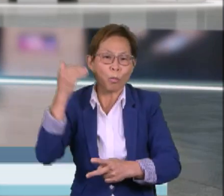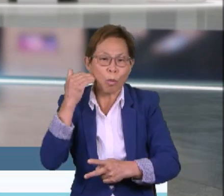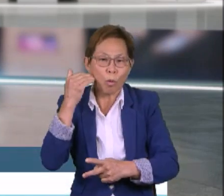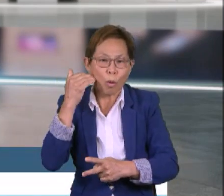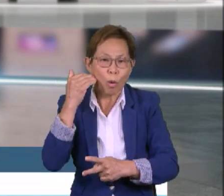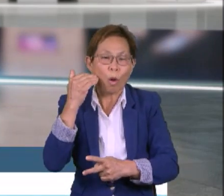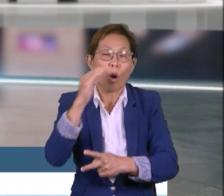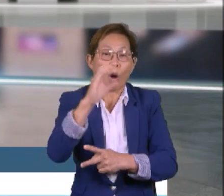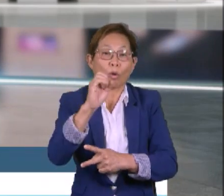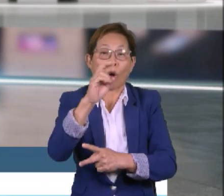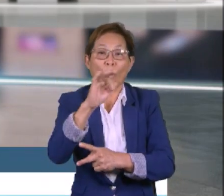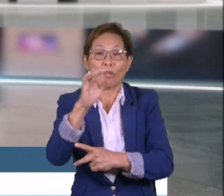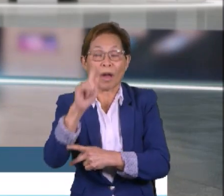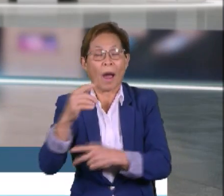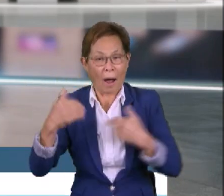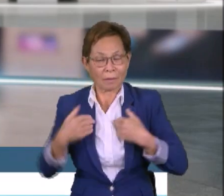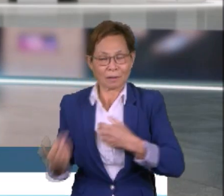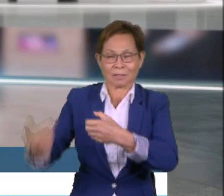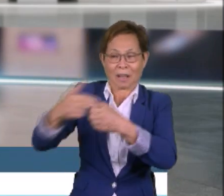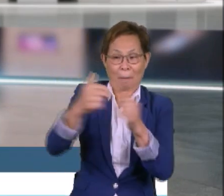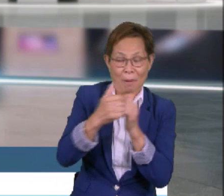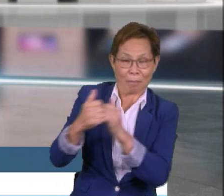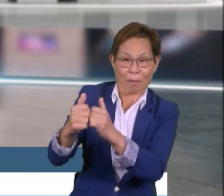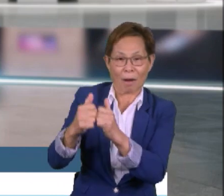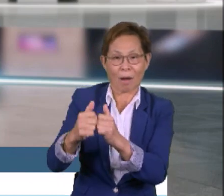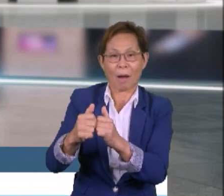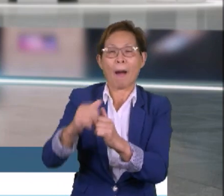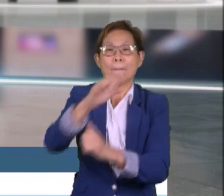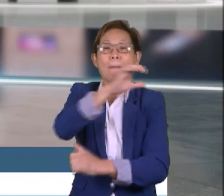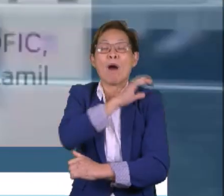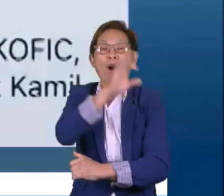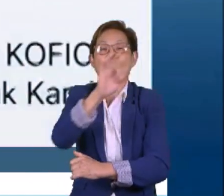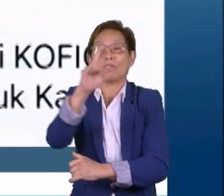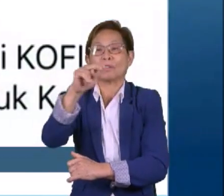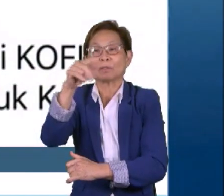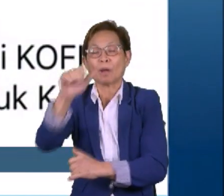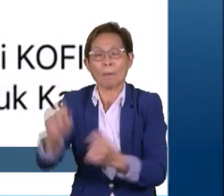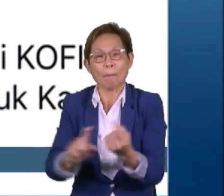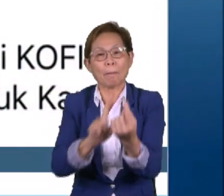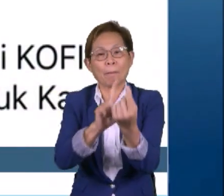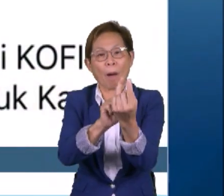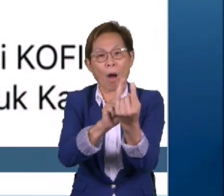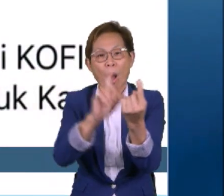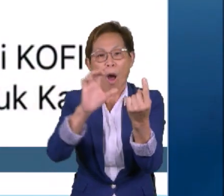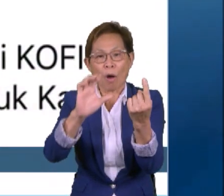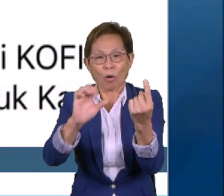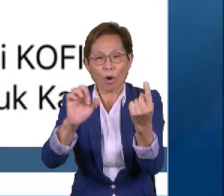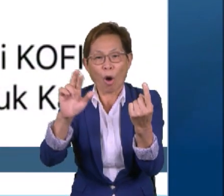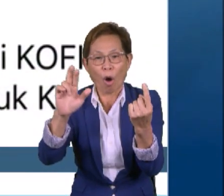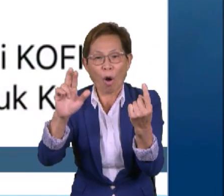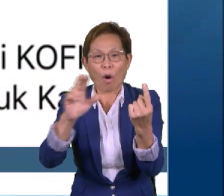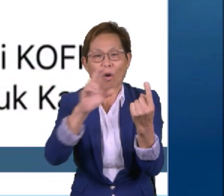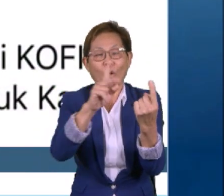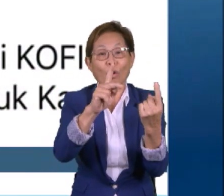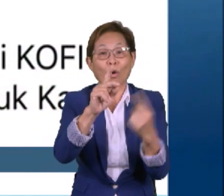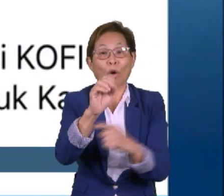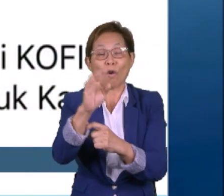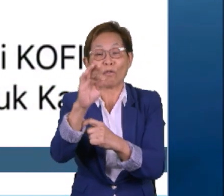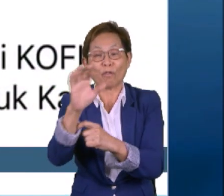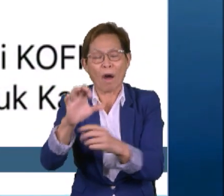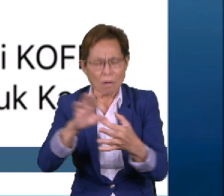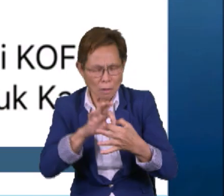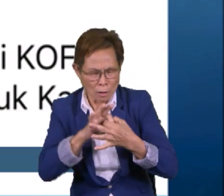Coffee turut serta pengurus si final Datuk Kamil Usman dalam pertemuan dengan pengurus Pak kiyong kerjasama yang boleh